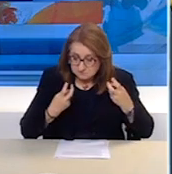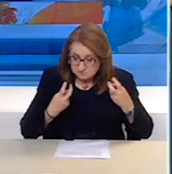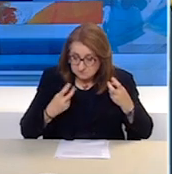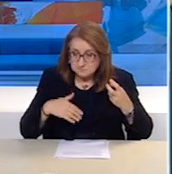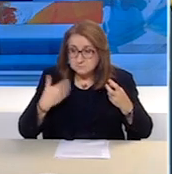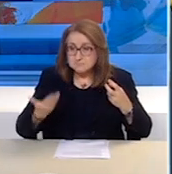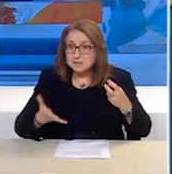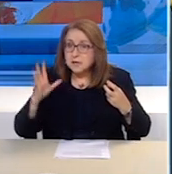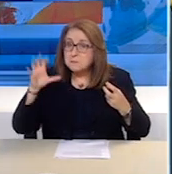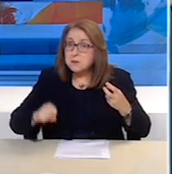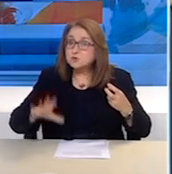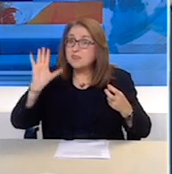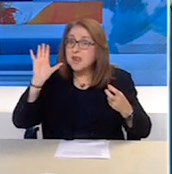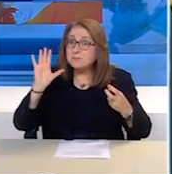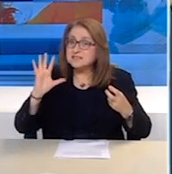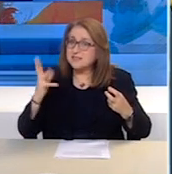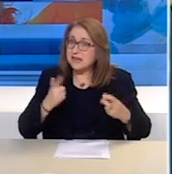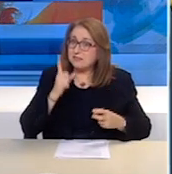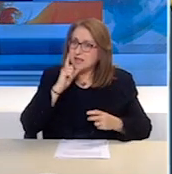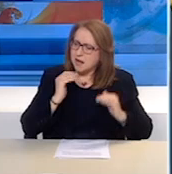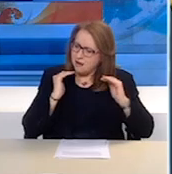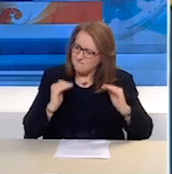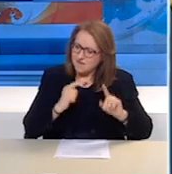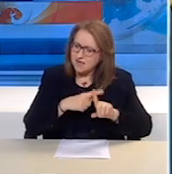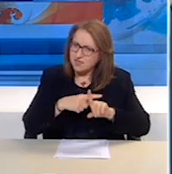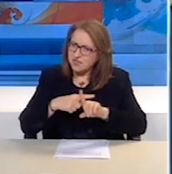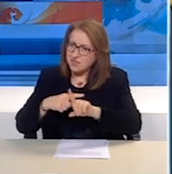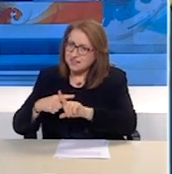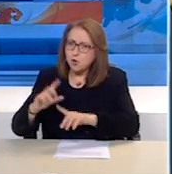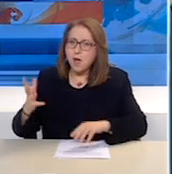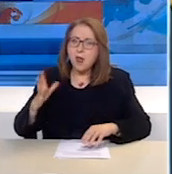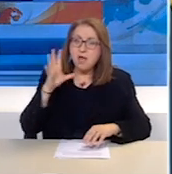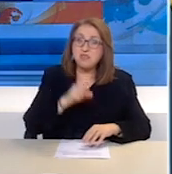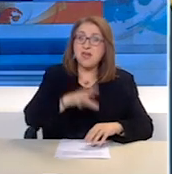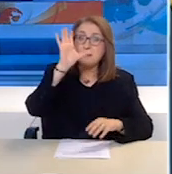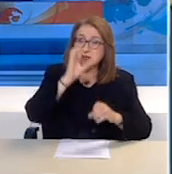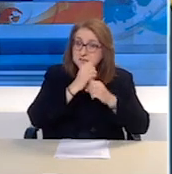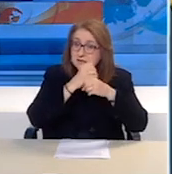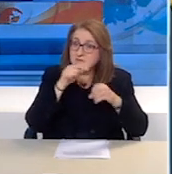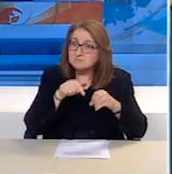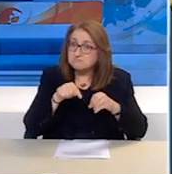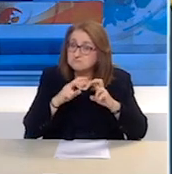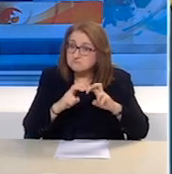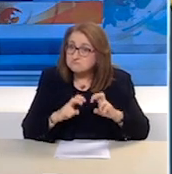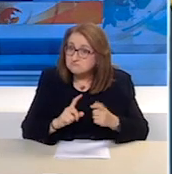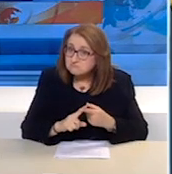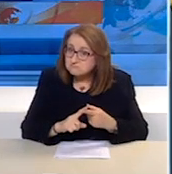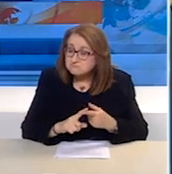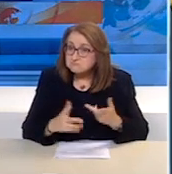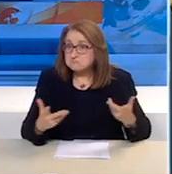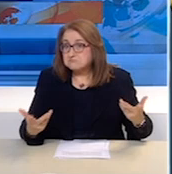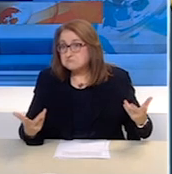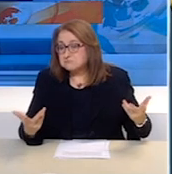ανείχνευσες γιατί δεν είχες πολύ καλό δείγμα ή γιατί όντως ο οργανισμός τον είχε καταπολεμήσει και τώρα τον